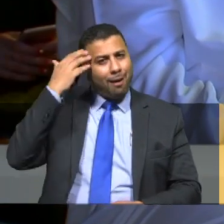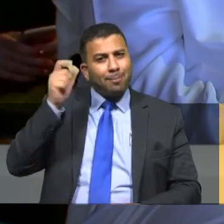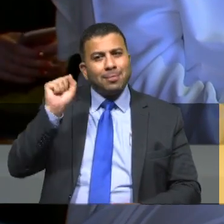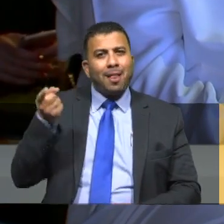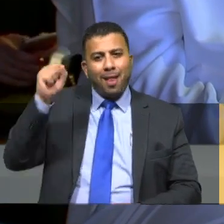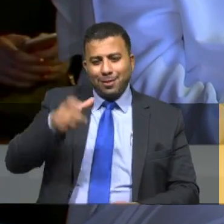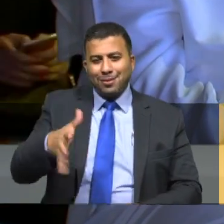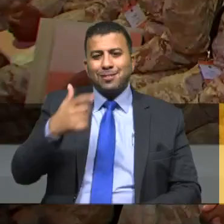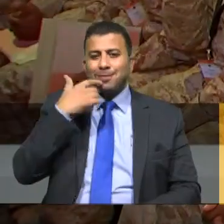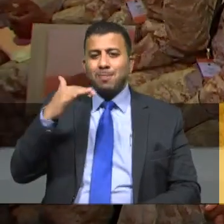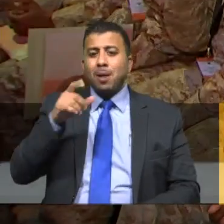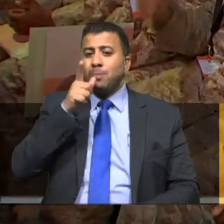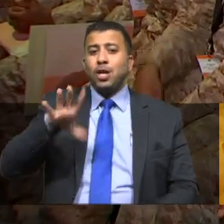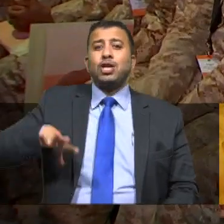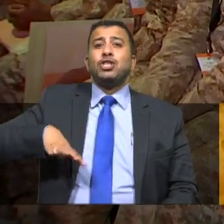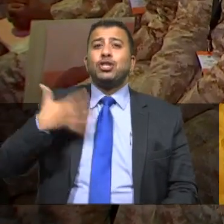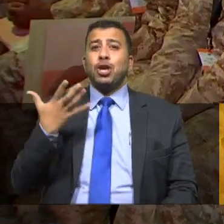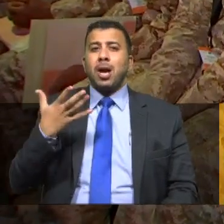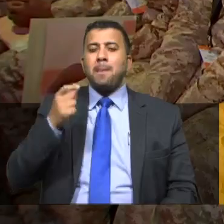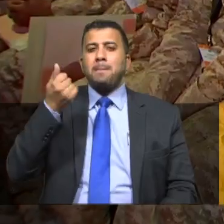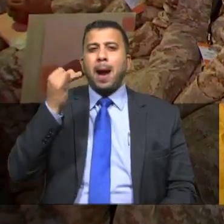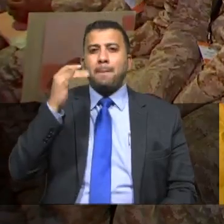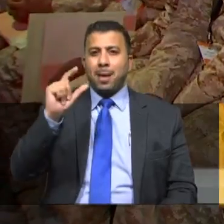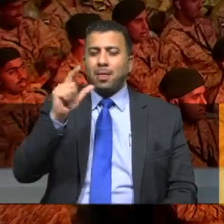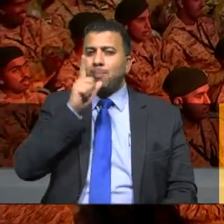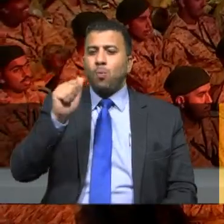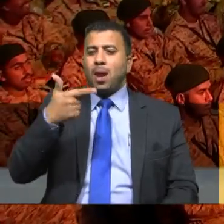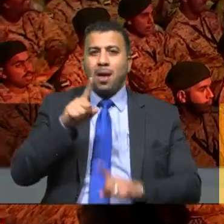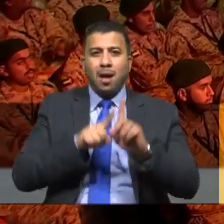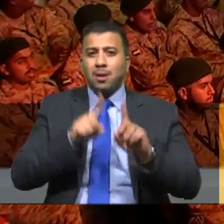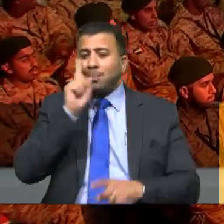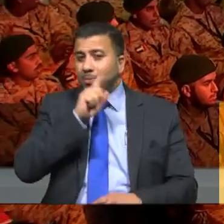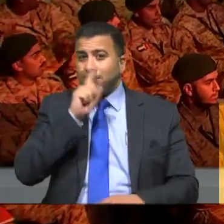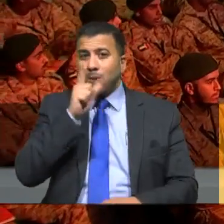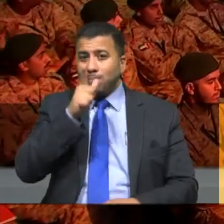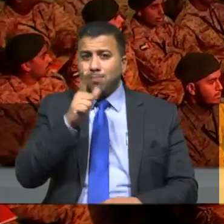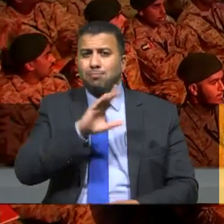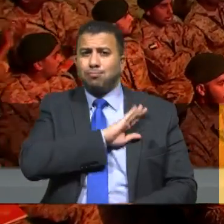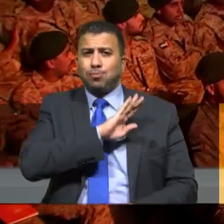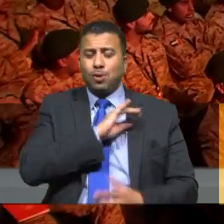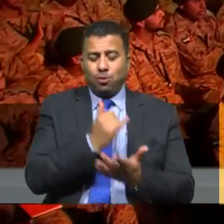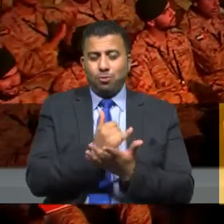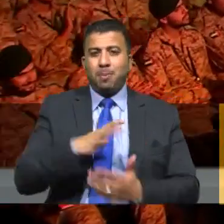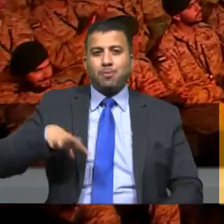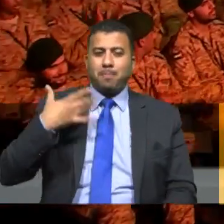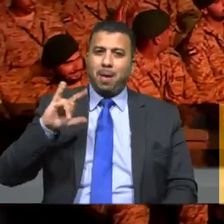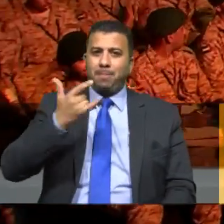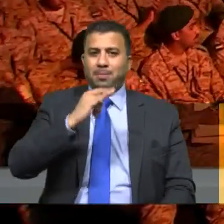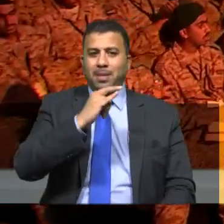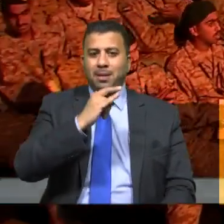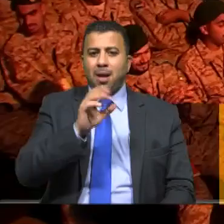رؤية صاحب السمو الشيخ محمد بن زايد آل نهيان ولي عهد أبو ظبي نائب القائد الأعلى للقوات